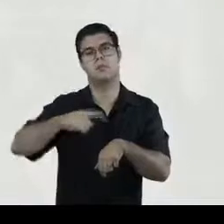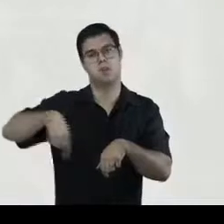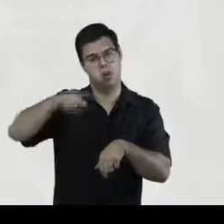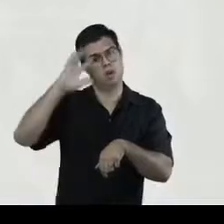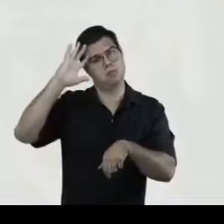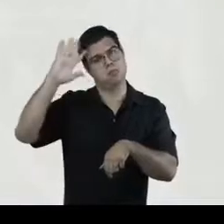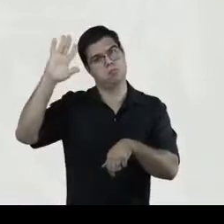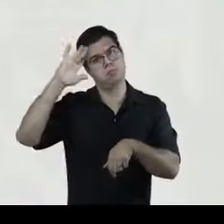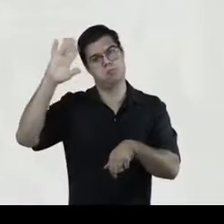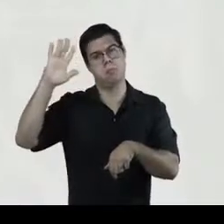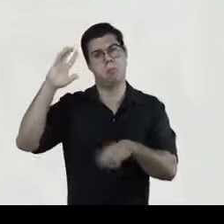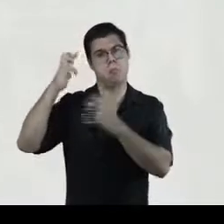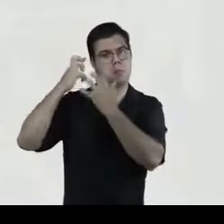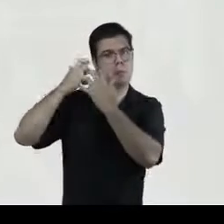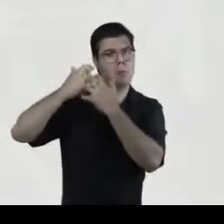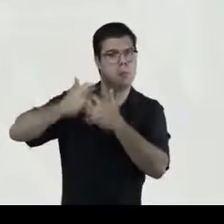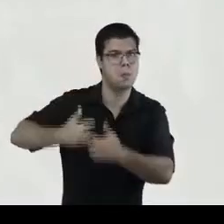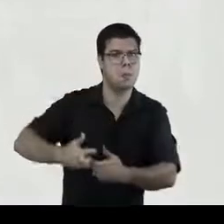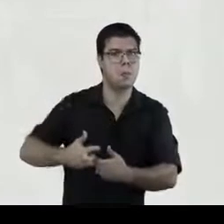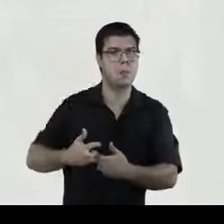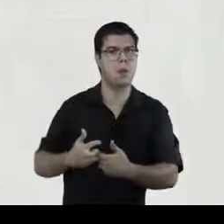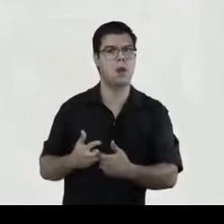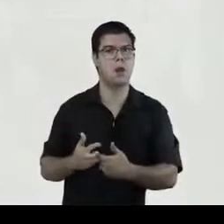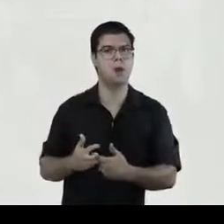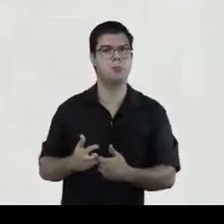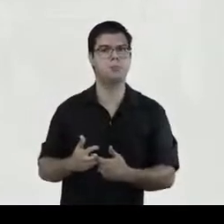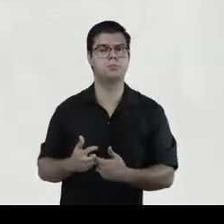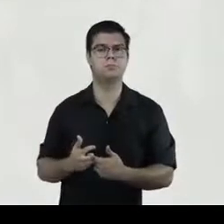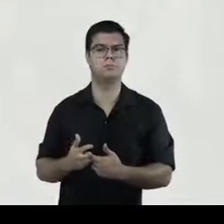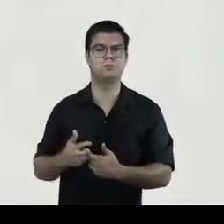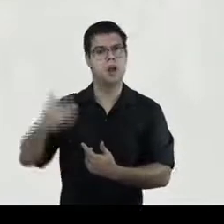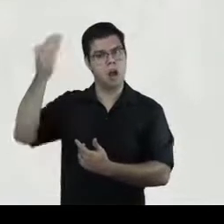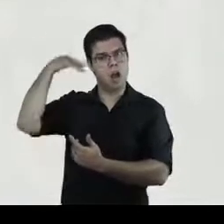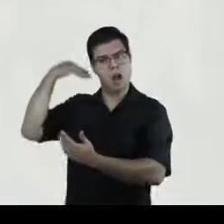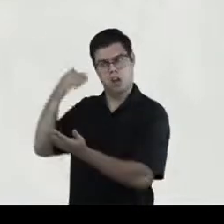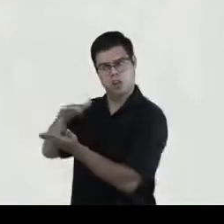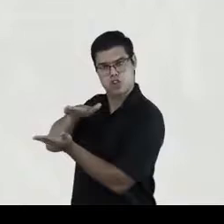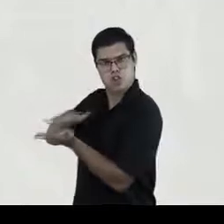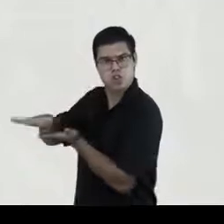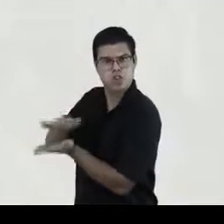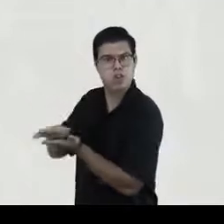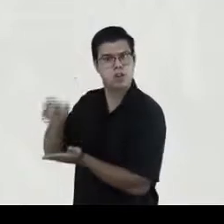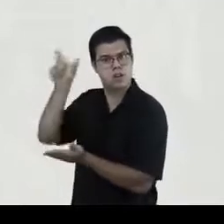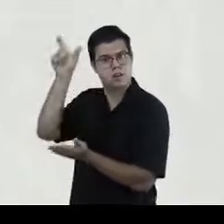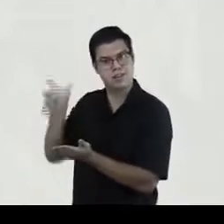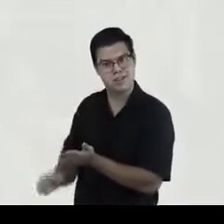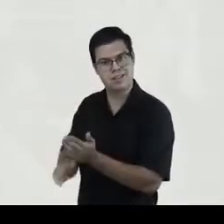das, worüber ich gestern hier bei Ihnen schon einmal gesprochen habe.